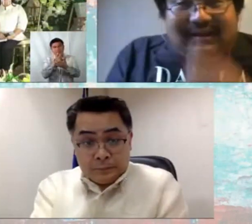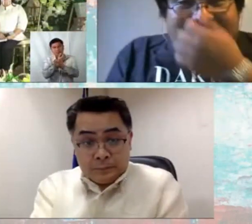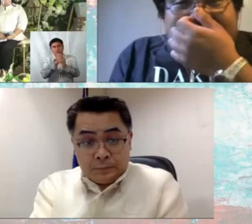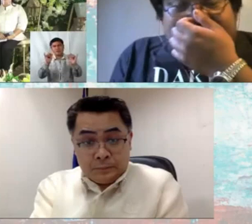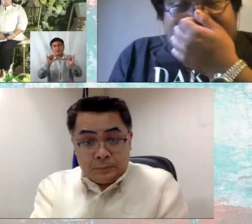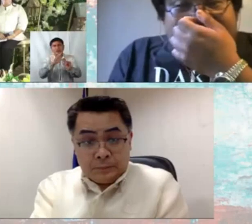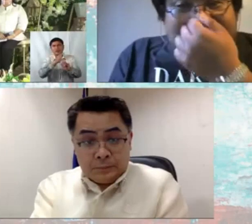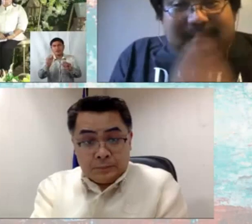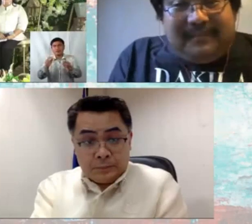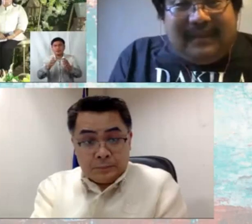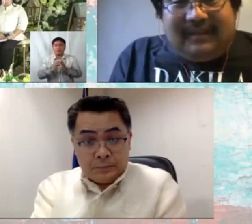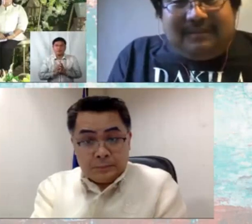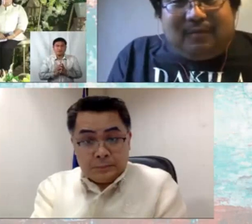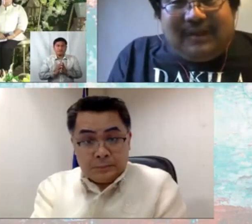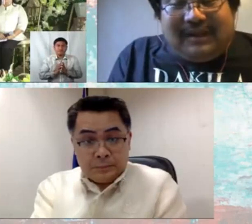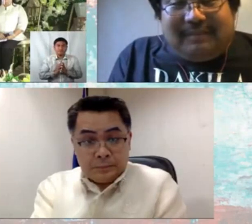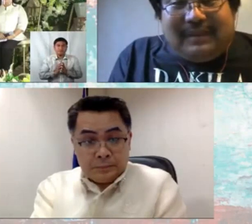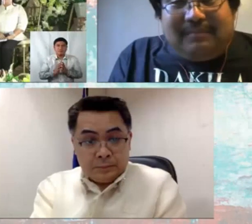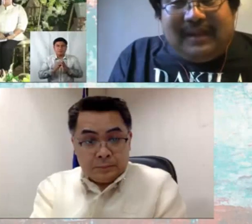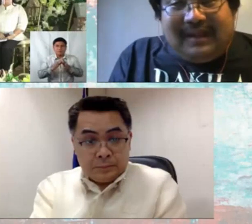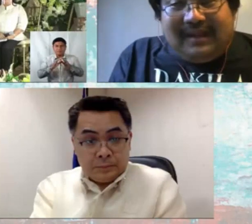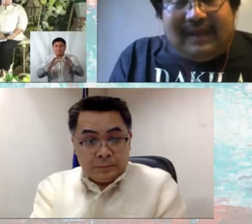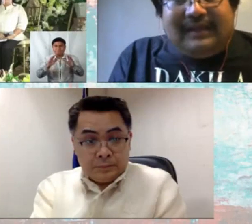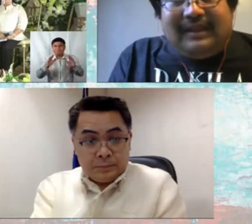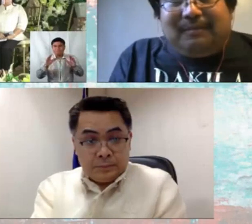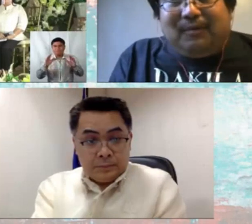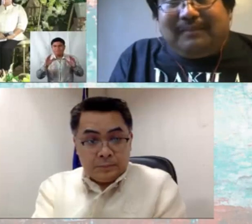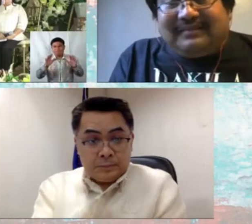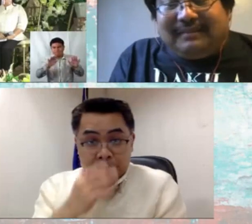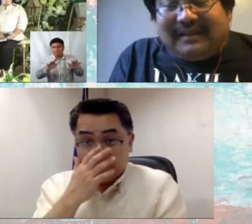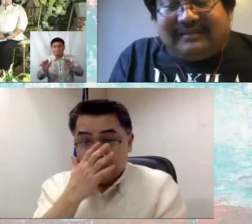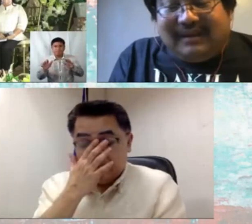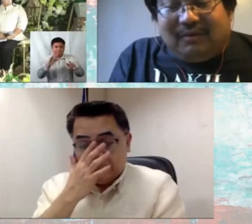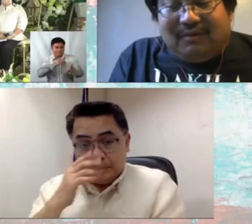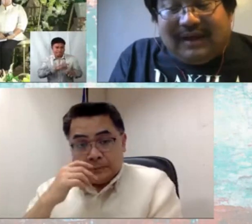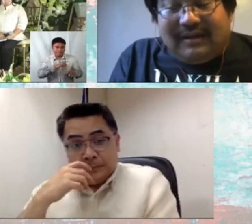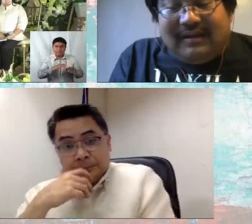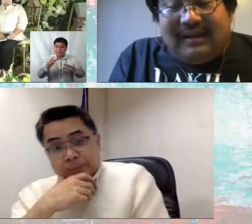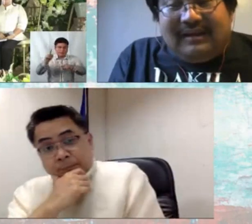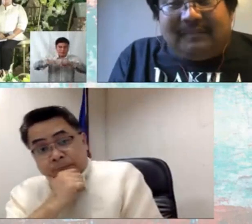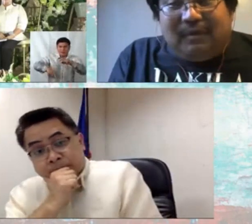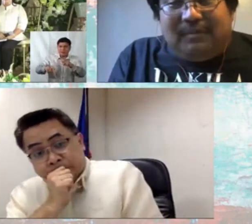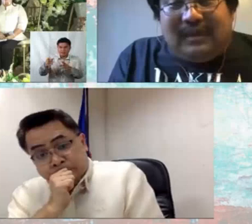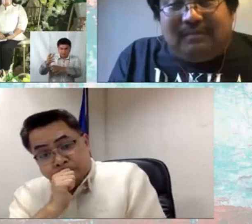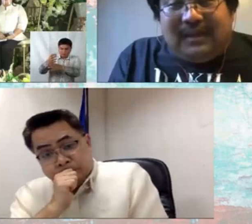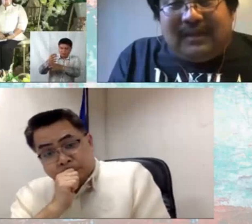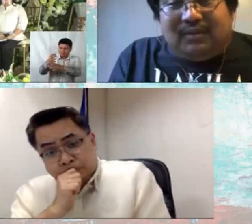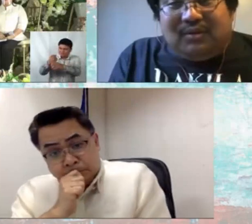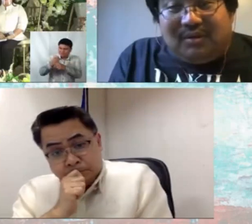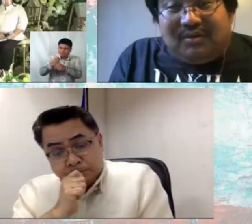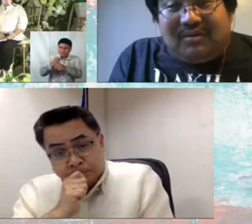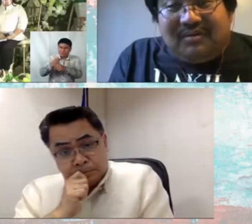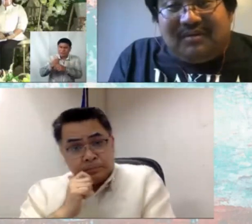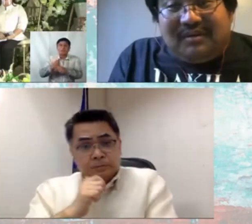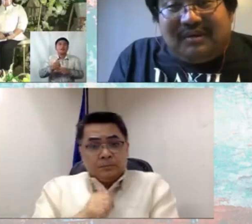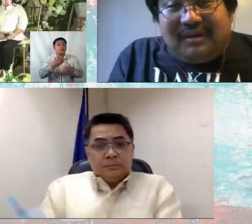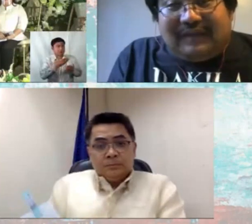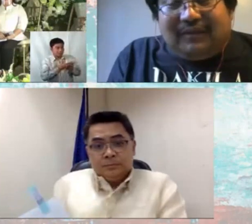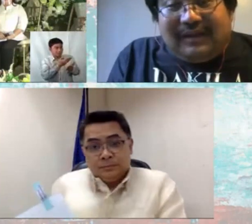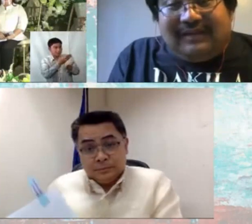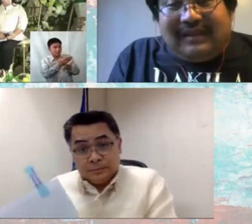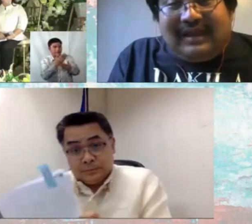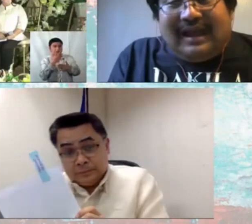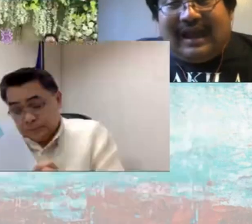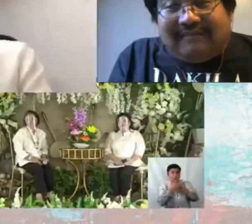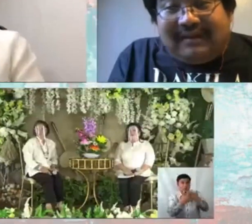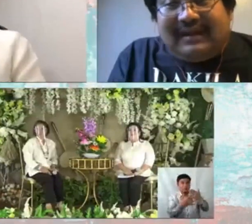ay hindi po yan nabibili, ay hindi po yan basta-basta nakukuha. Yan po'y binibili ng dugo. At